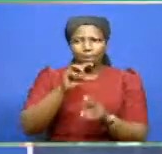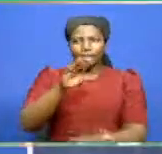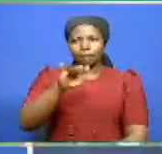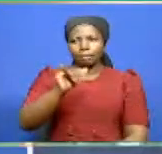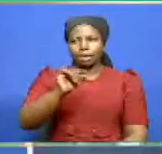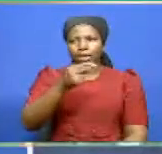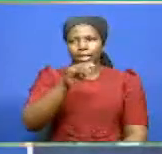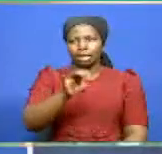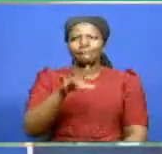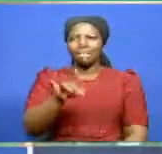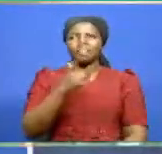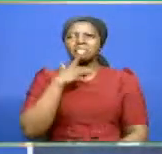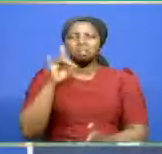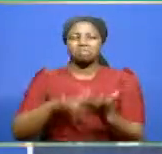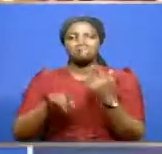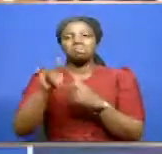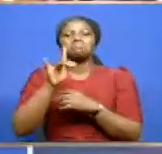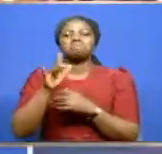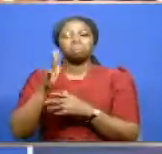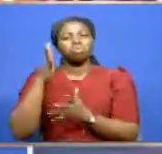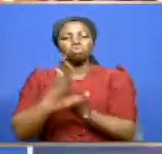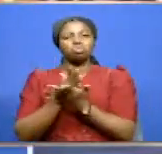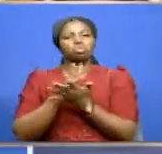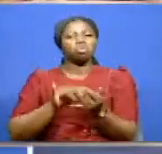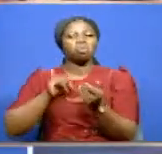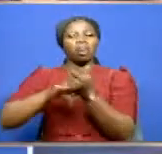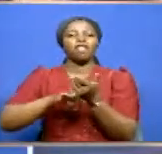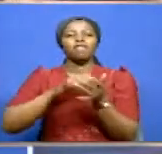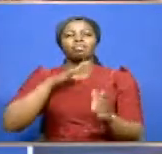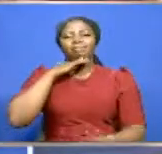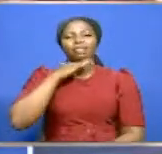wa marehemu Joe Kyalo.